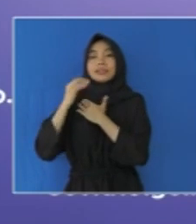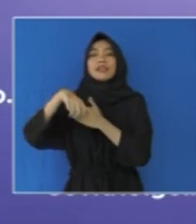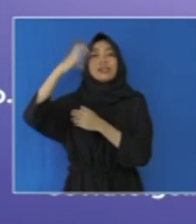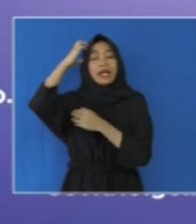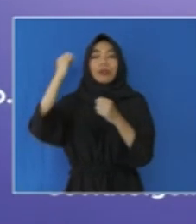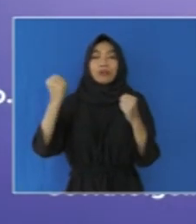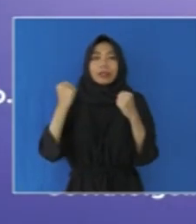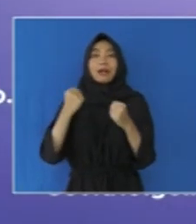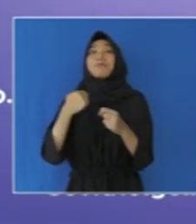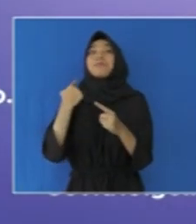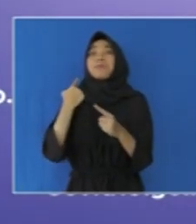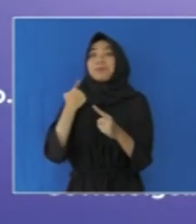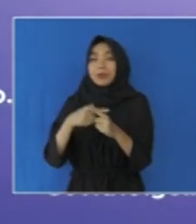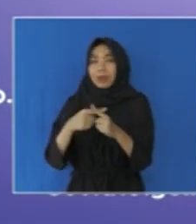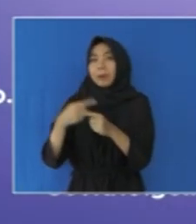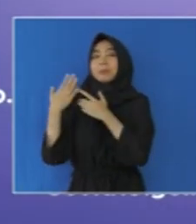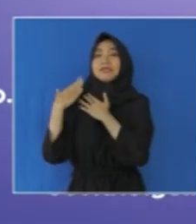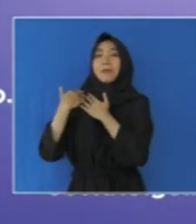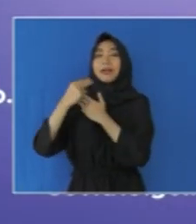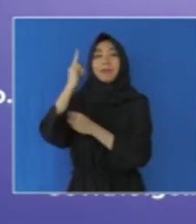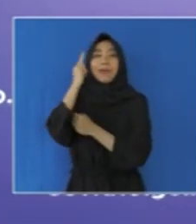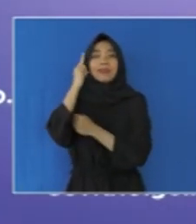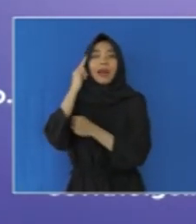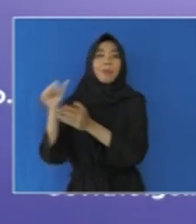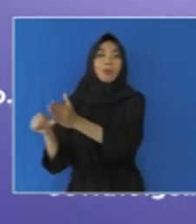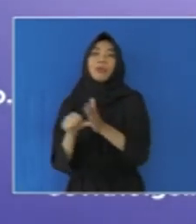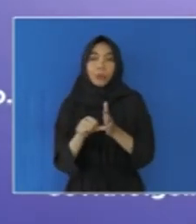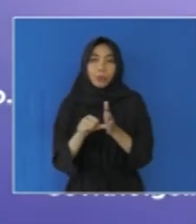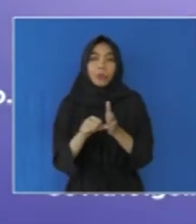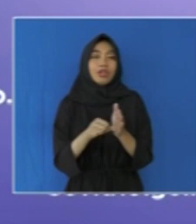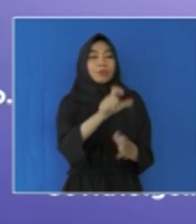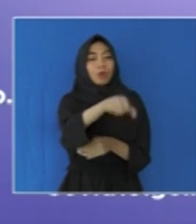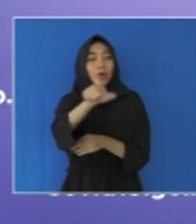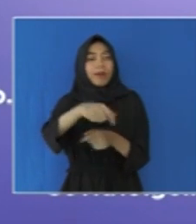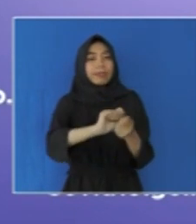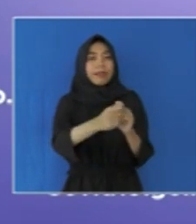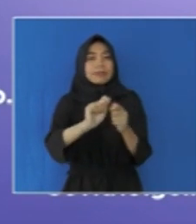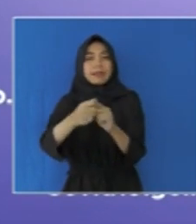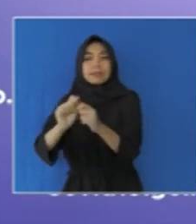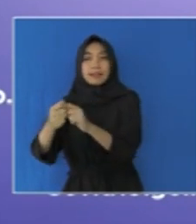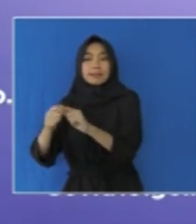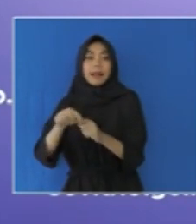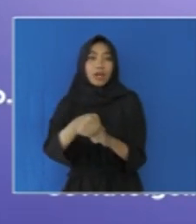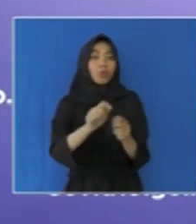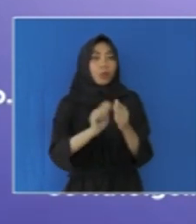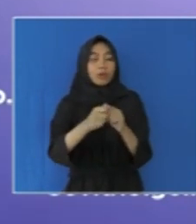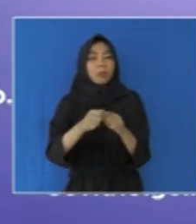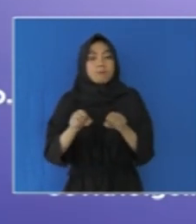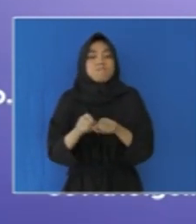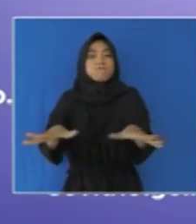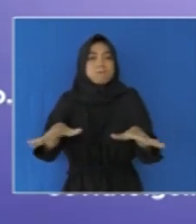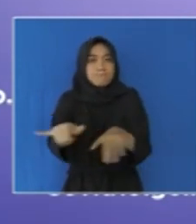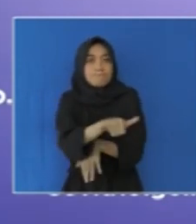aparat pemerintahan setempat dan juga dilakukan pengujian sampel secara masif Hai